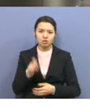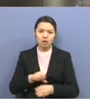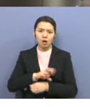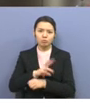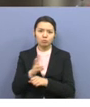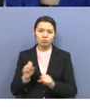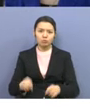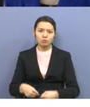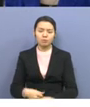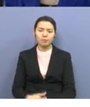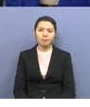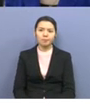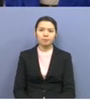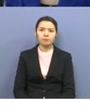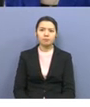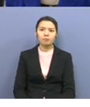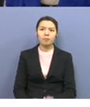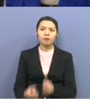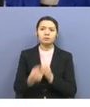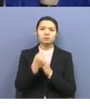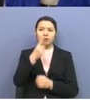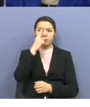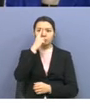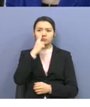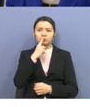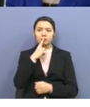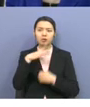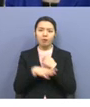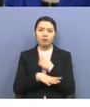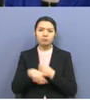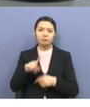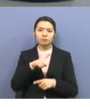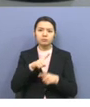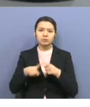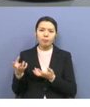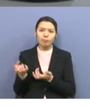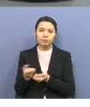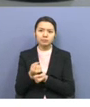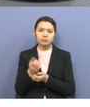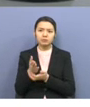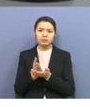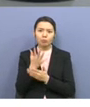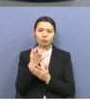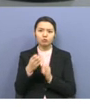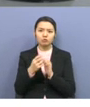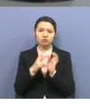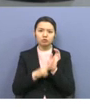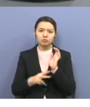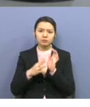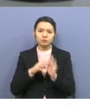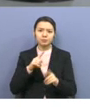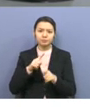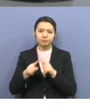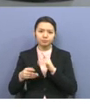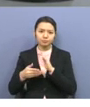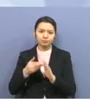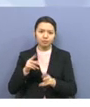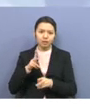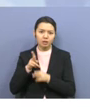болады. Ағымдағы жылдың 11 айында төтенше жағдайлар қызметі жедел құтқару жасағының бөлімшелері 589 шұғыл шақыртуларға